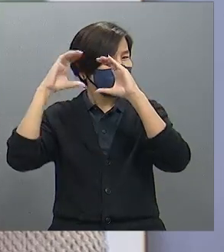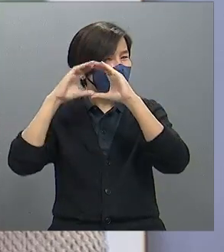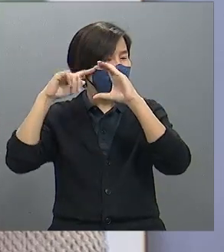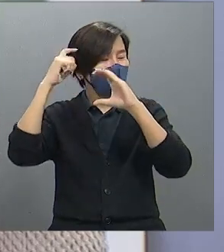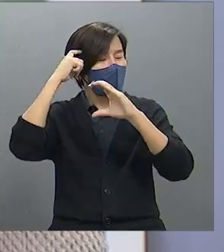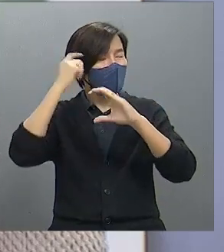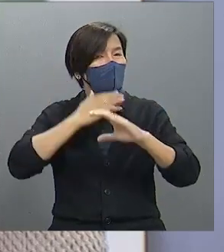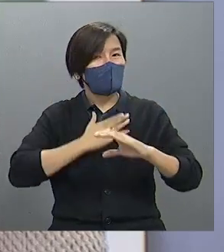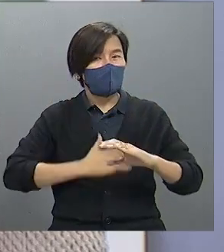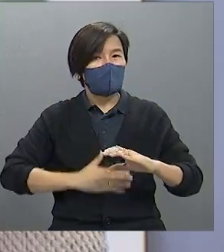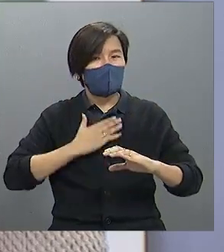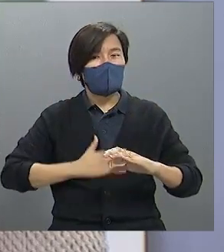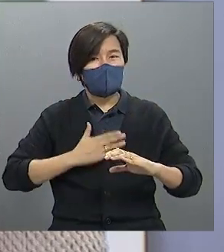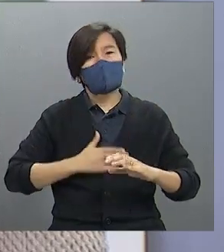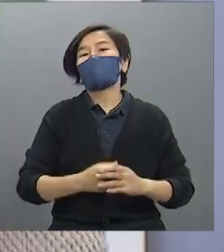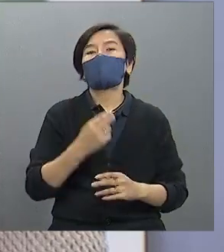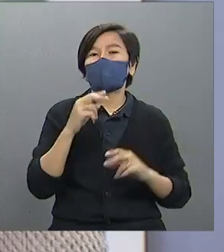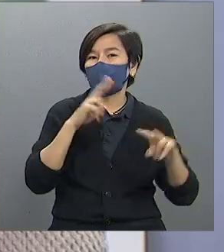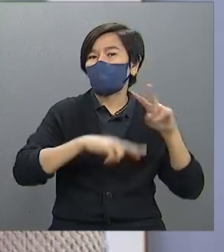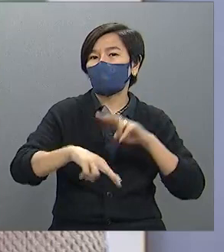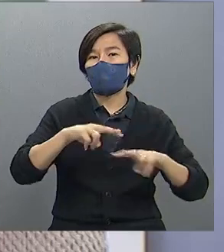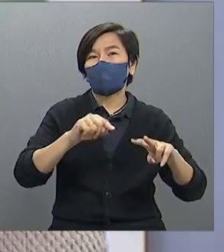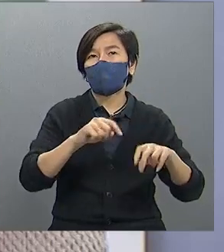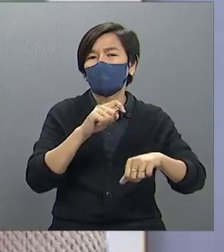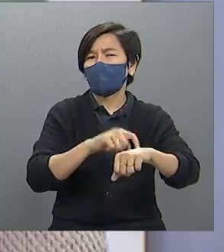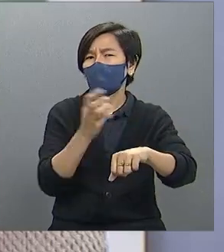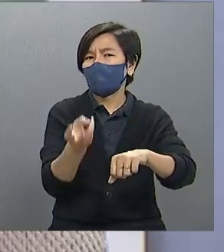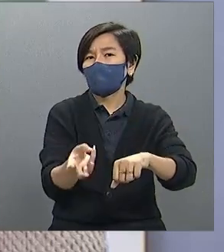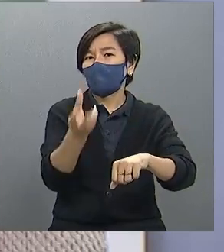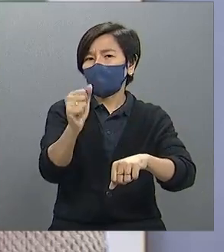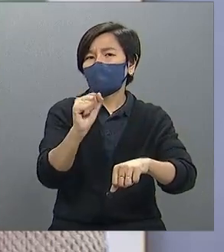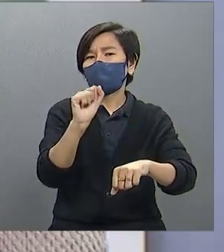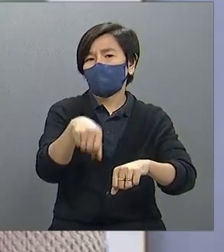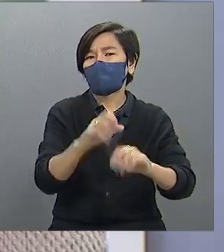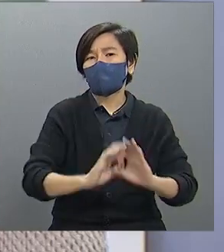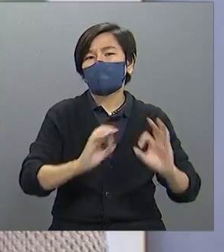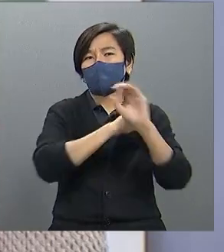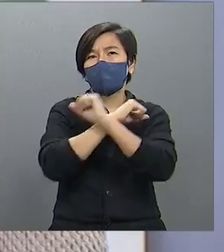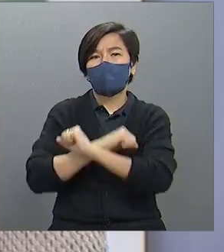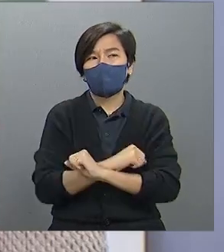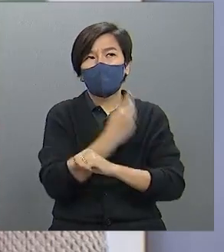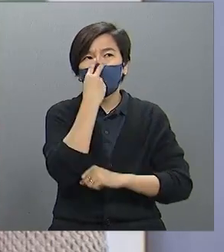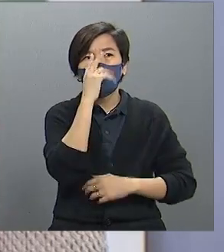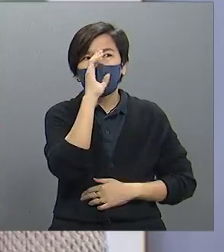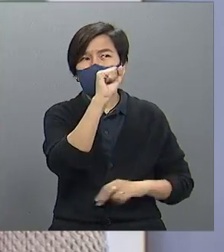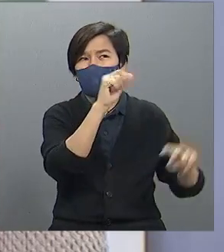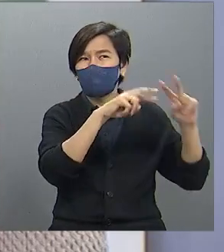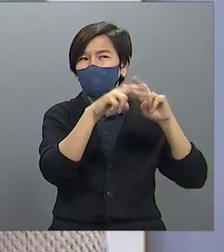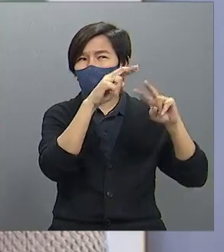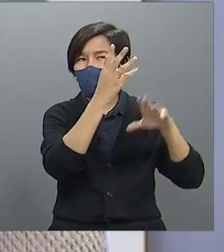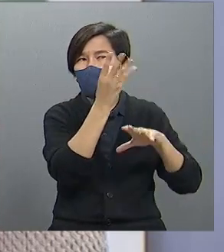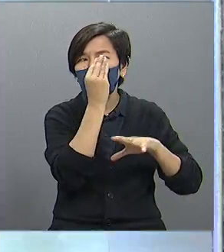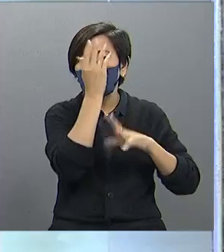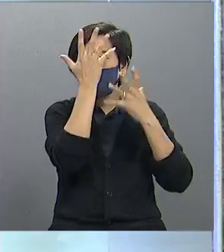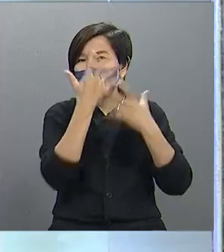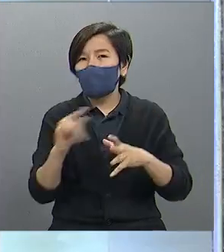เหตุแบบนี้คุผู้ชมมันเกิดข้นมัแ่เสียวินาทีแต่ส่งทสำคัคอสติ และตรวจราอย่ที่อาจารย์ได้แนำไปวันนี้ขอขบพคุณผู้ช่วยสัตราจาร์